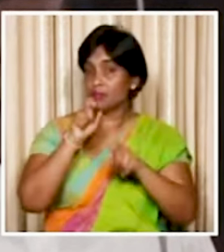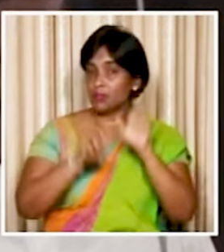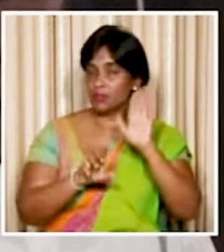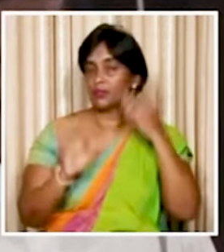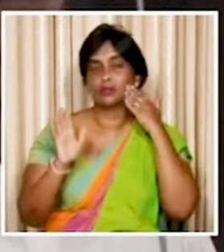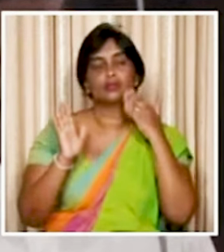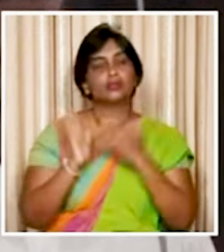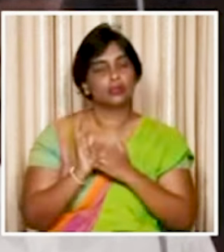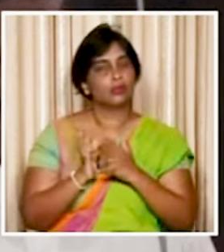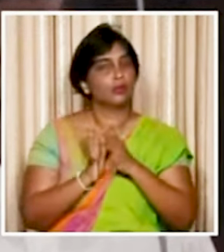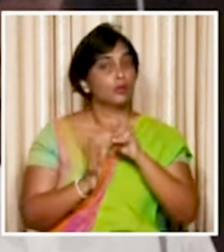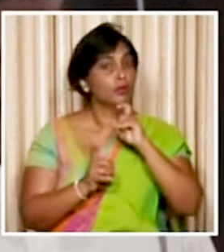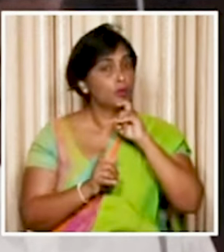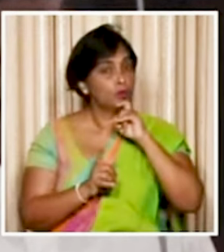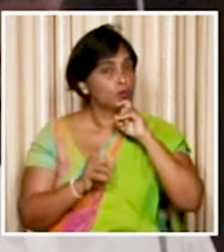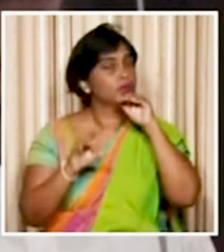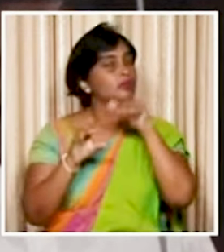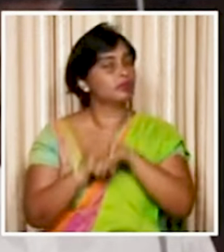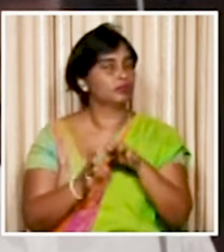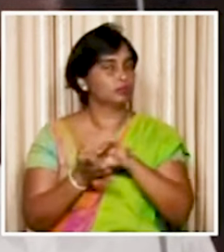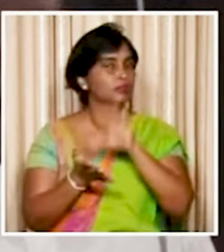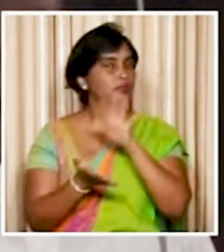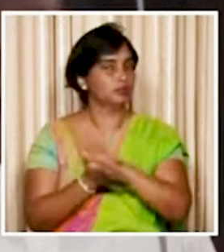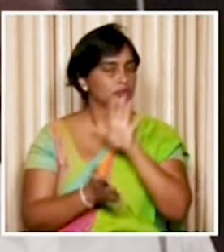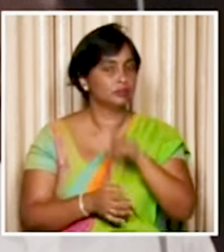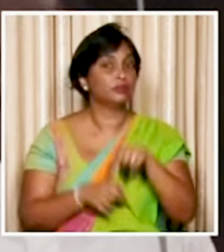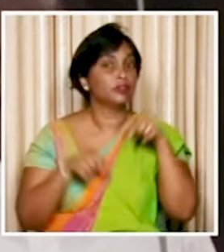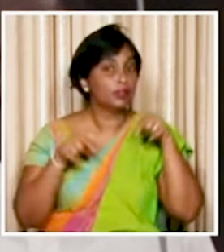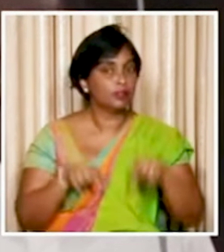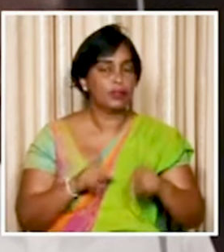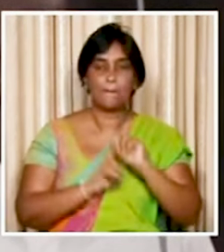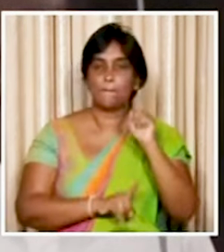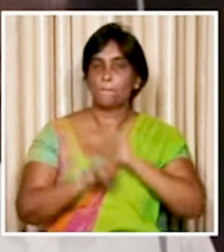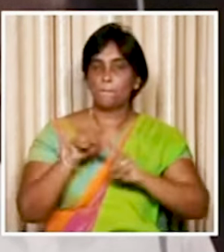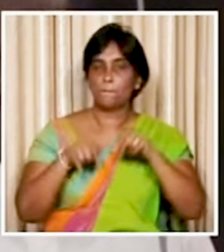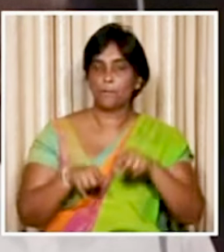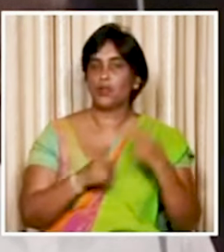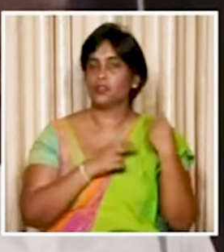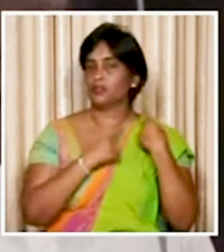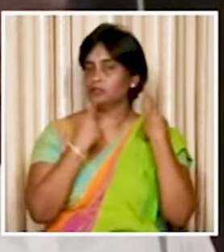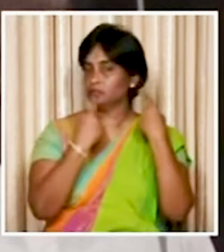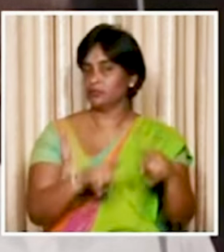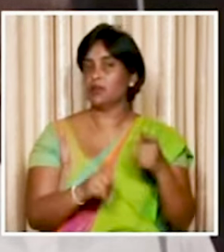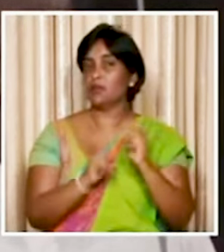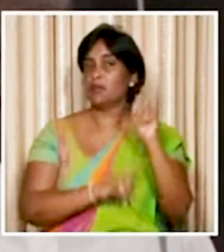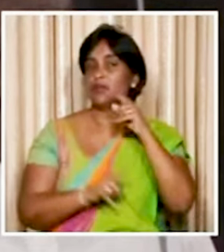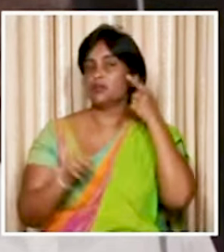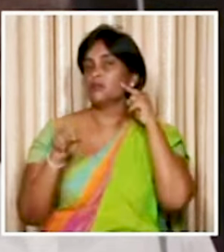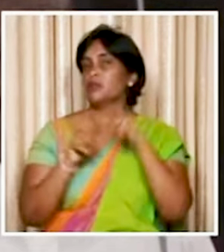பாராளுமன்றம் என்ன செய்ய போகிறது? இந்த பாராளுமன்றத்தில் உச்ச நீதிமன்றத்தின் தீர்ப்பை